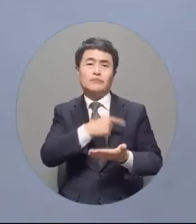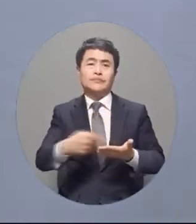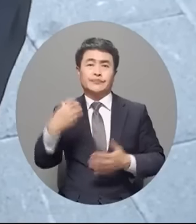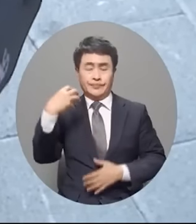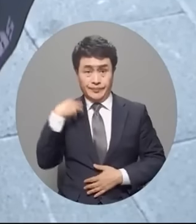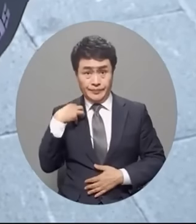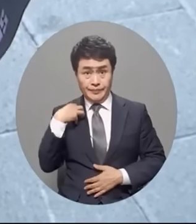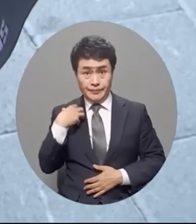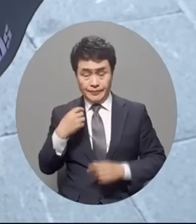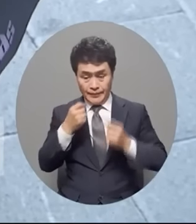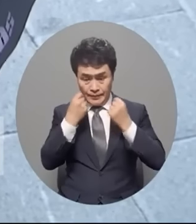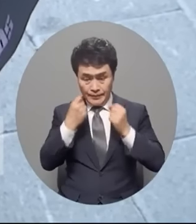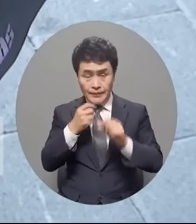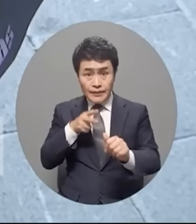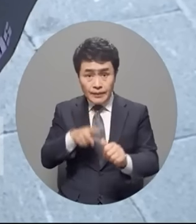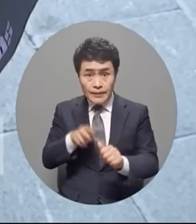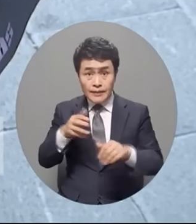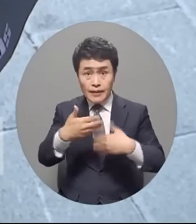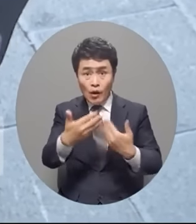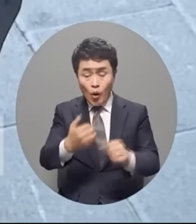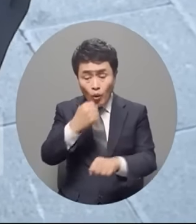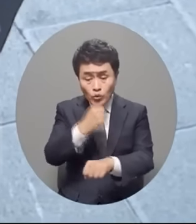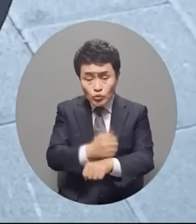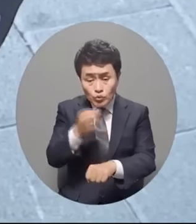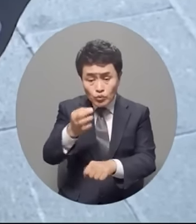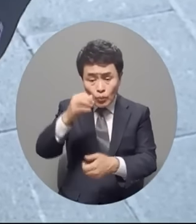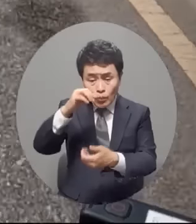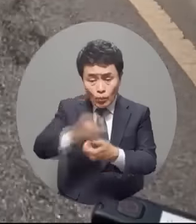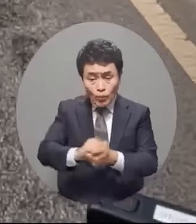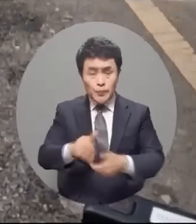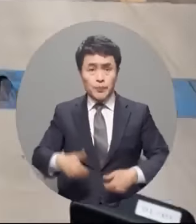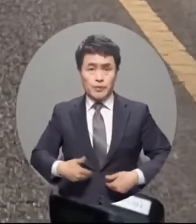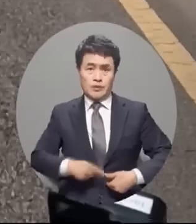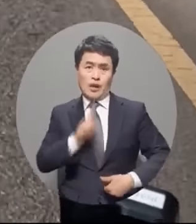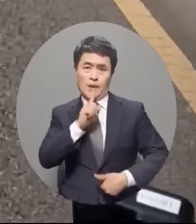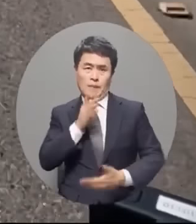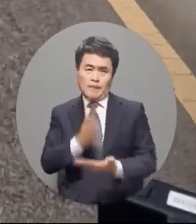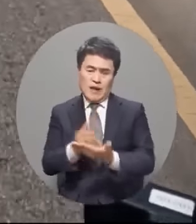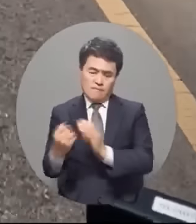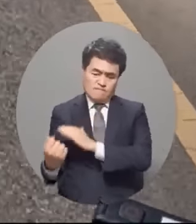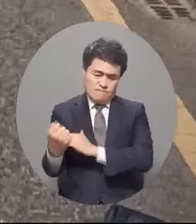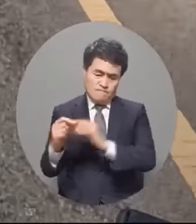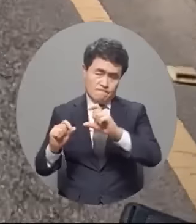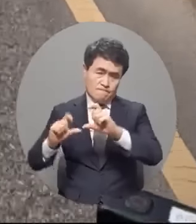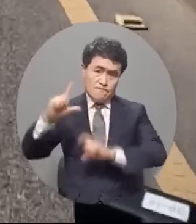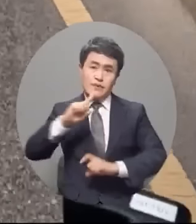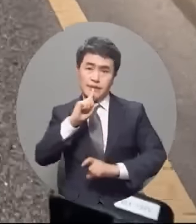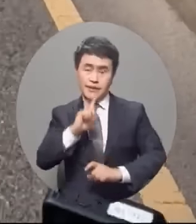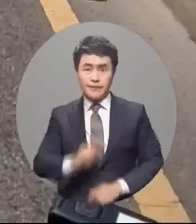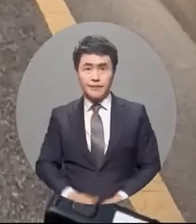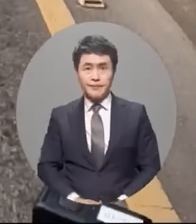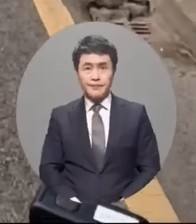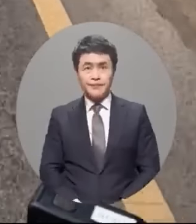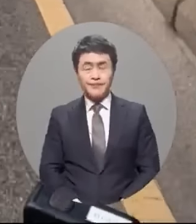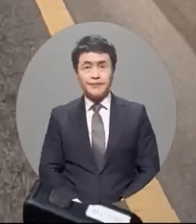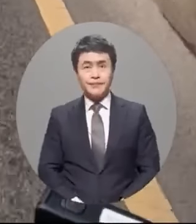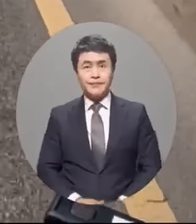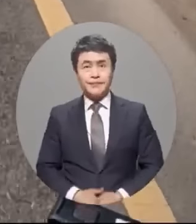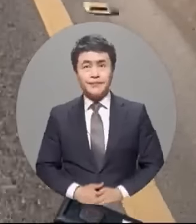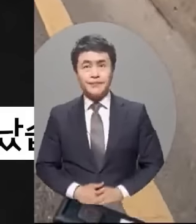3사의 독과점 구조에서 배달앱 수수료를 규제할 필요성이 있다는 주장이 힘을 얻고 있습니다. MBC 뉴스